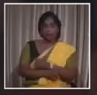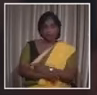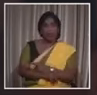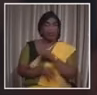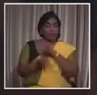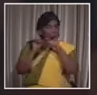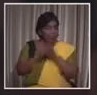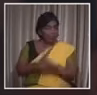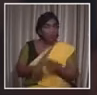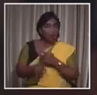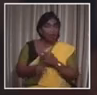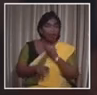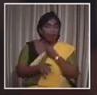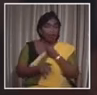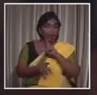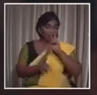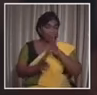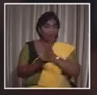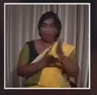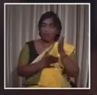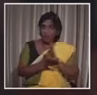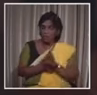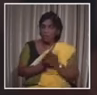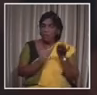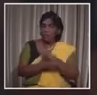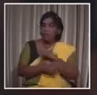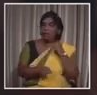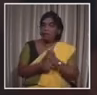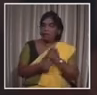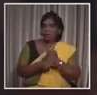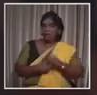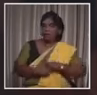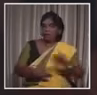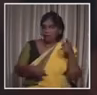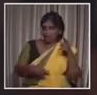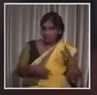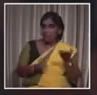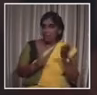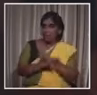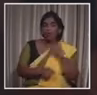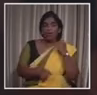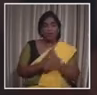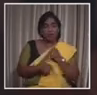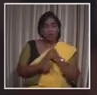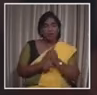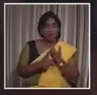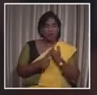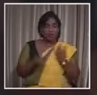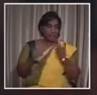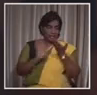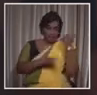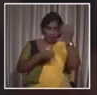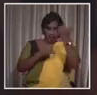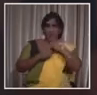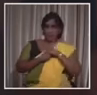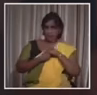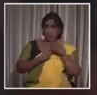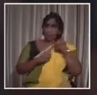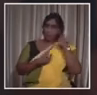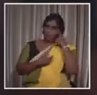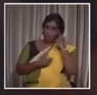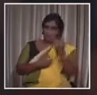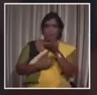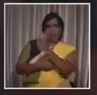ඔය වගේ ලනු දීලා තමයි කරු කතානායකතුමනි පහුගිය ආණ්ඩුවක් නොම ගැරි. පහුගිය ආණ්ඩුවට මෙතුමා අපේ පැත්තේ හිටියේ. ඉතින් මාව හොඳට